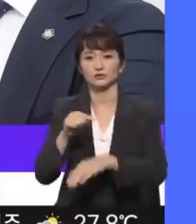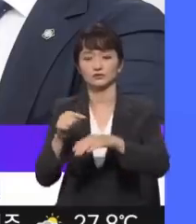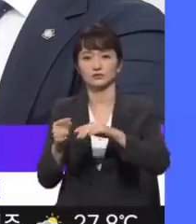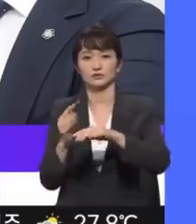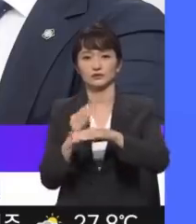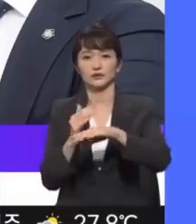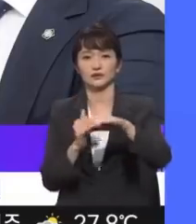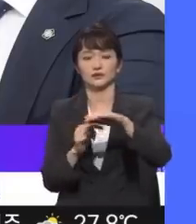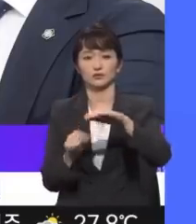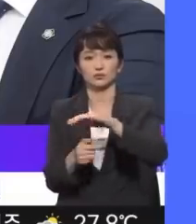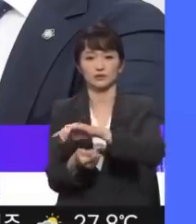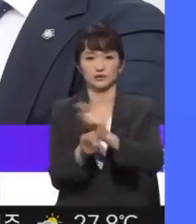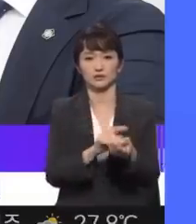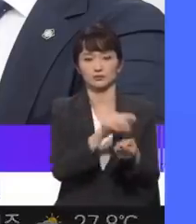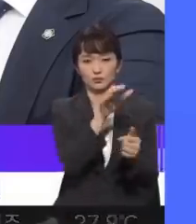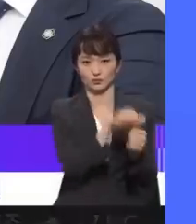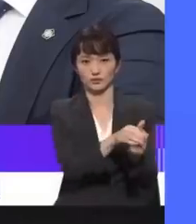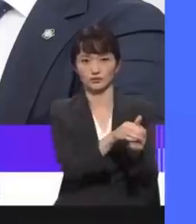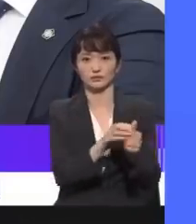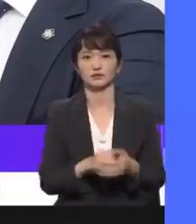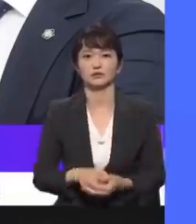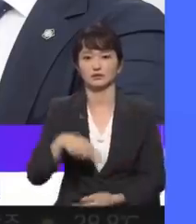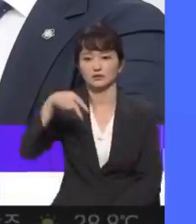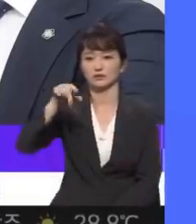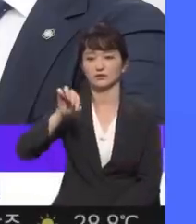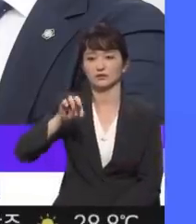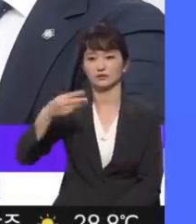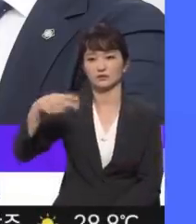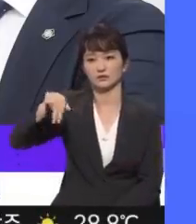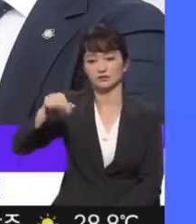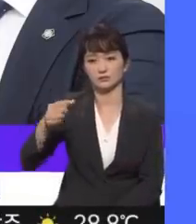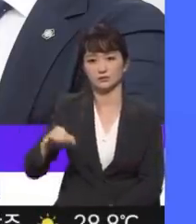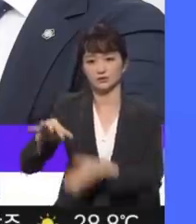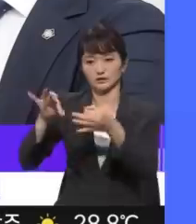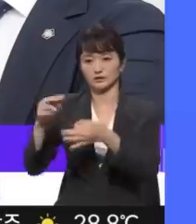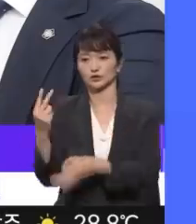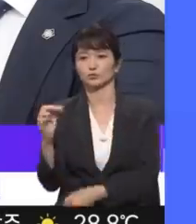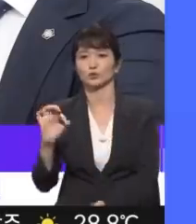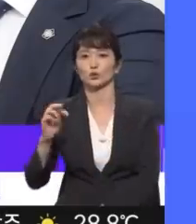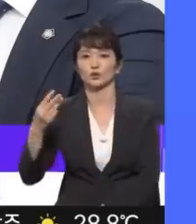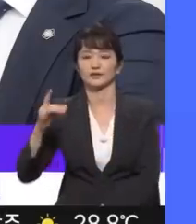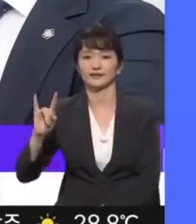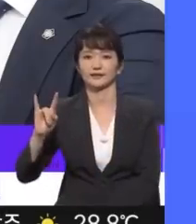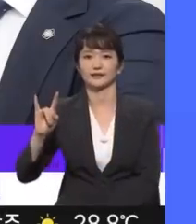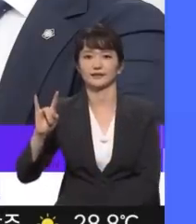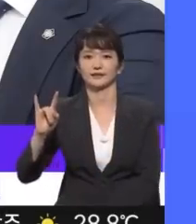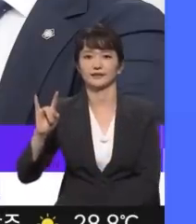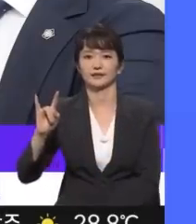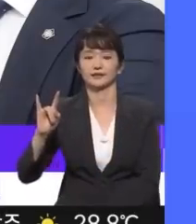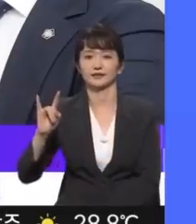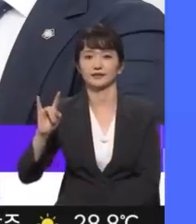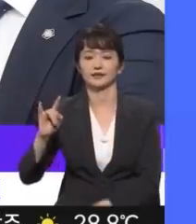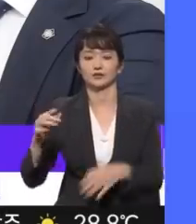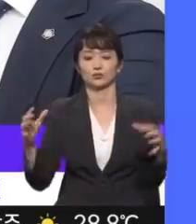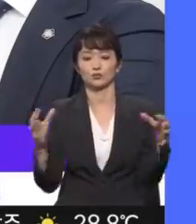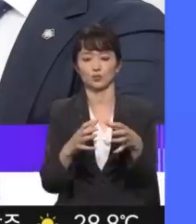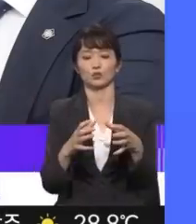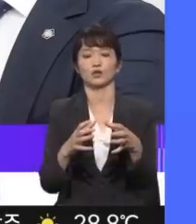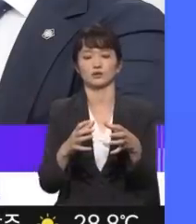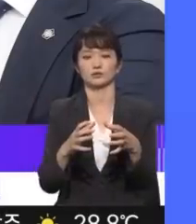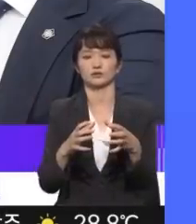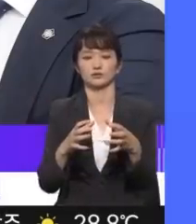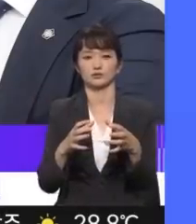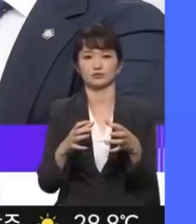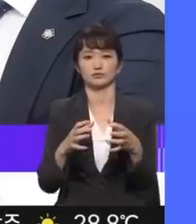체제로 그러면 제성 1종 정책위 의장 김용태 최고 연 등이 남아서 일단 가야 된다는 말씀이시군요 그 남은